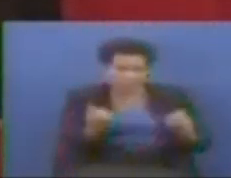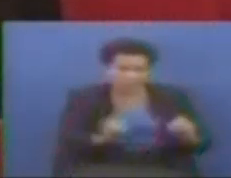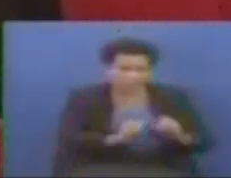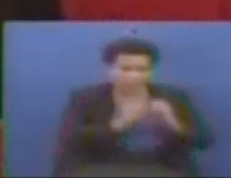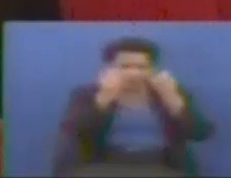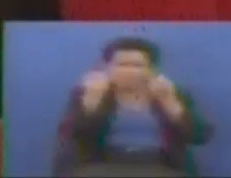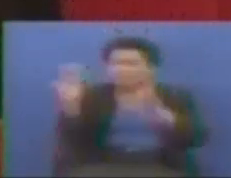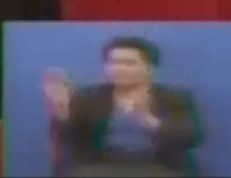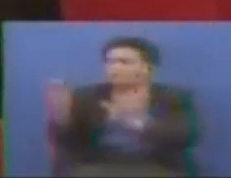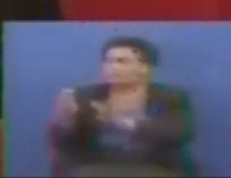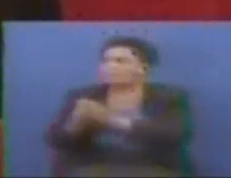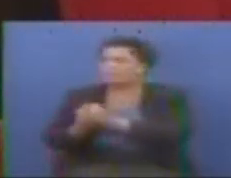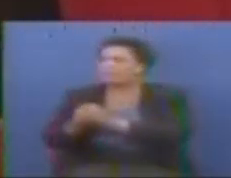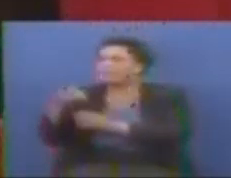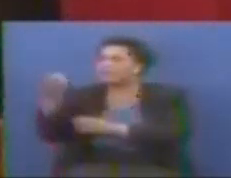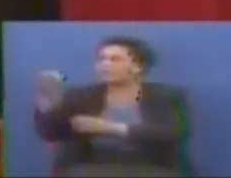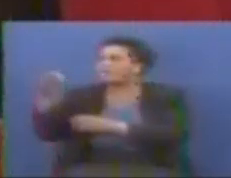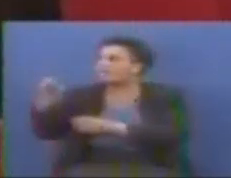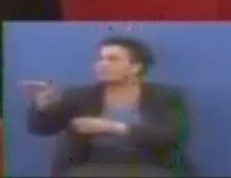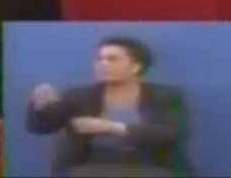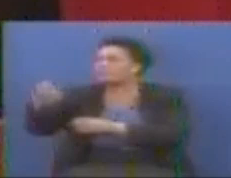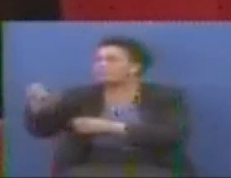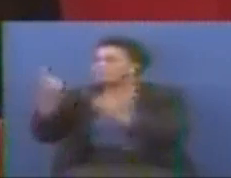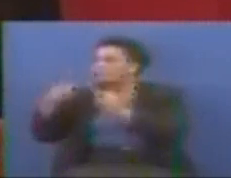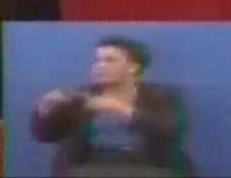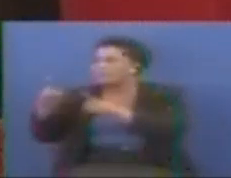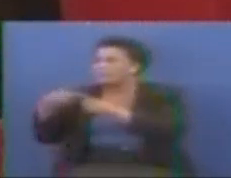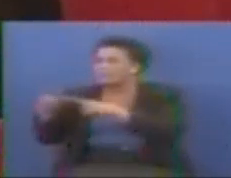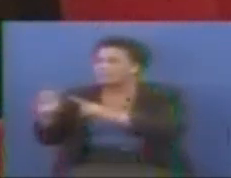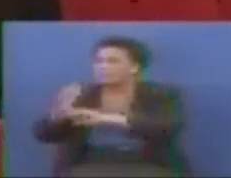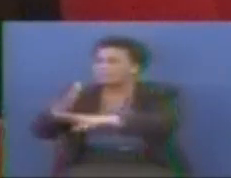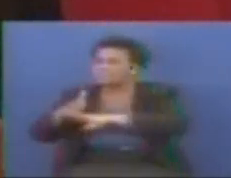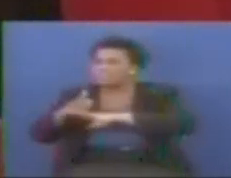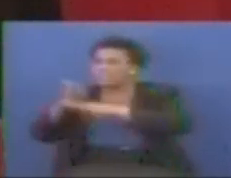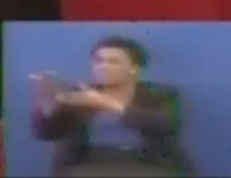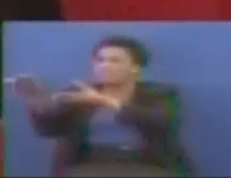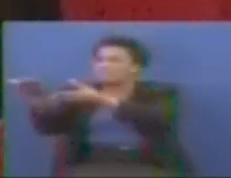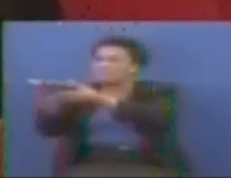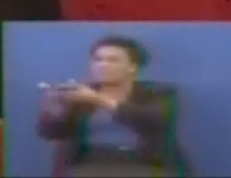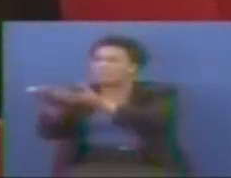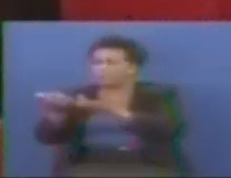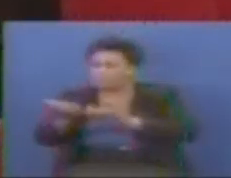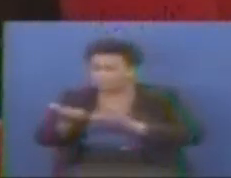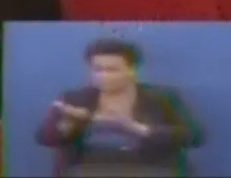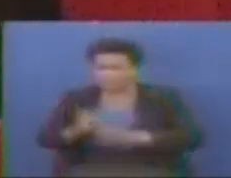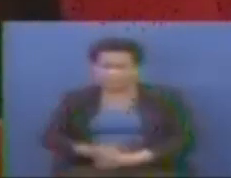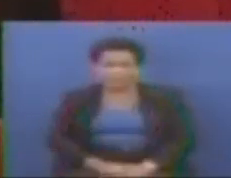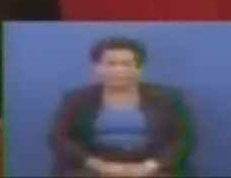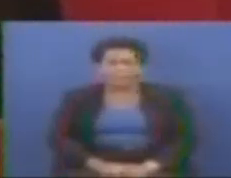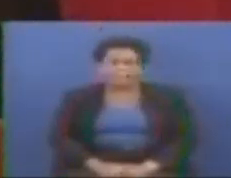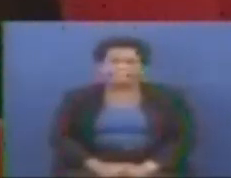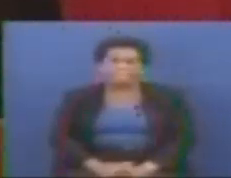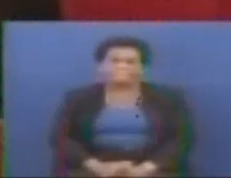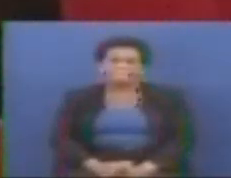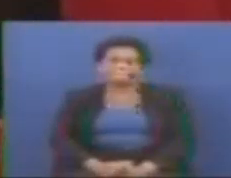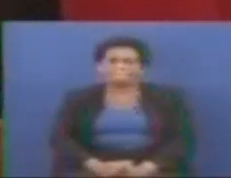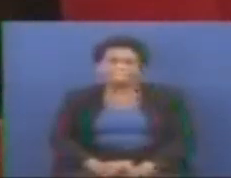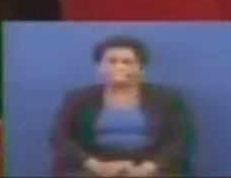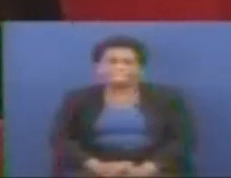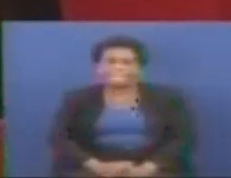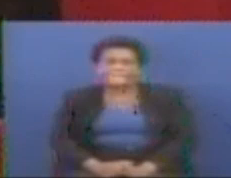ili kuwapunguzia machungu? Asante. Mheshimiwa Waziri wa mambo ya ndani ya